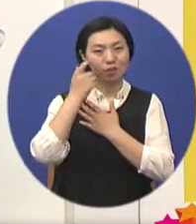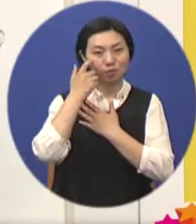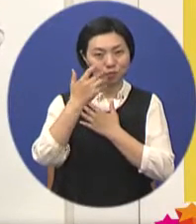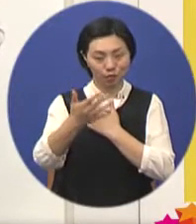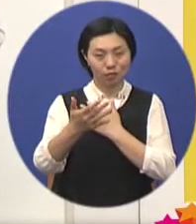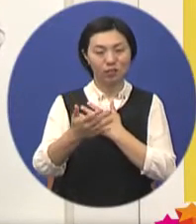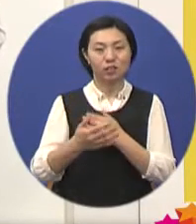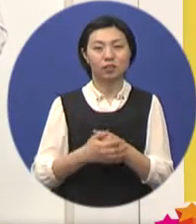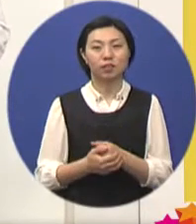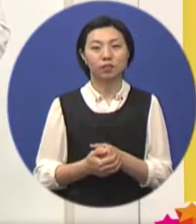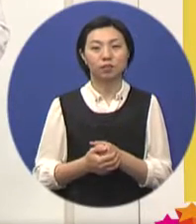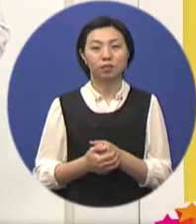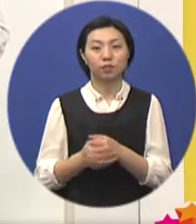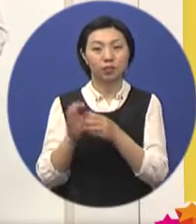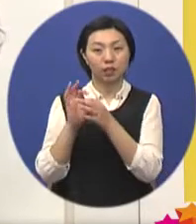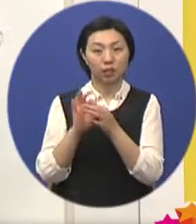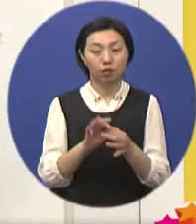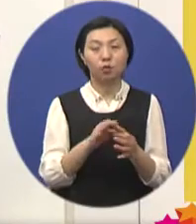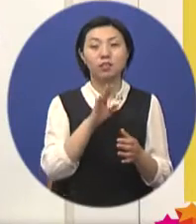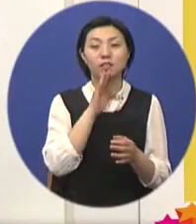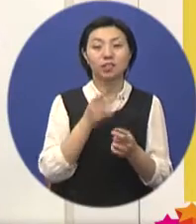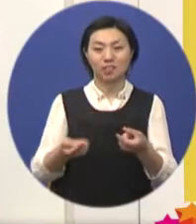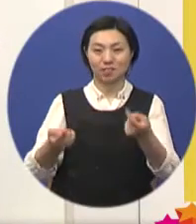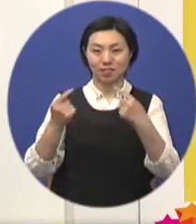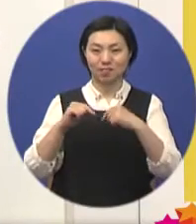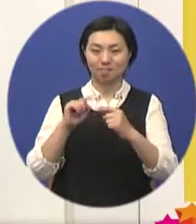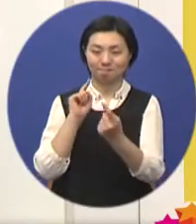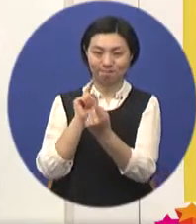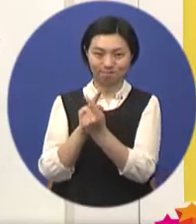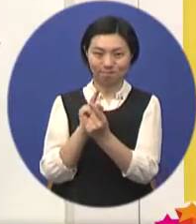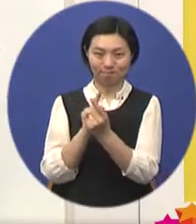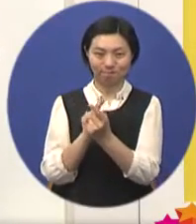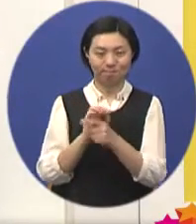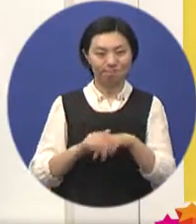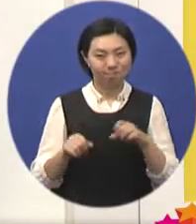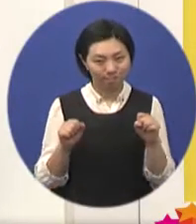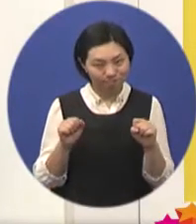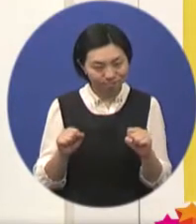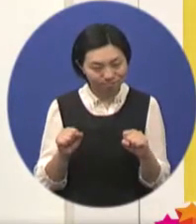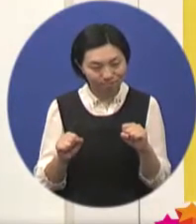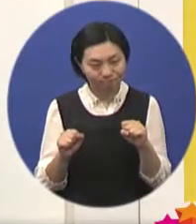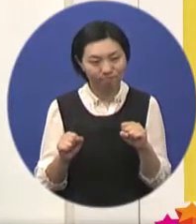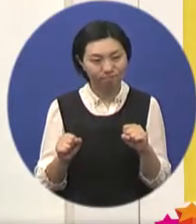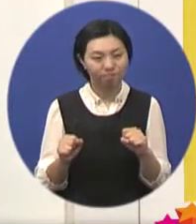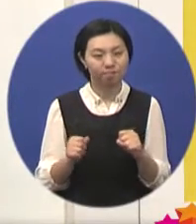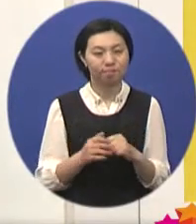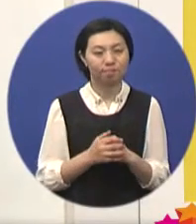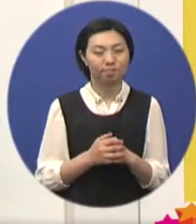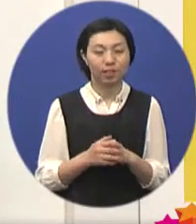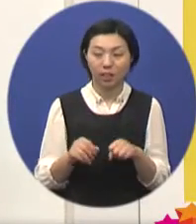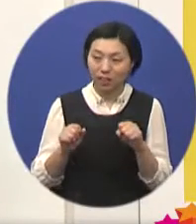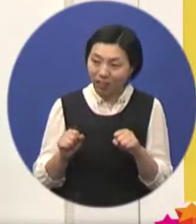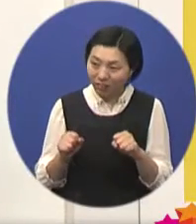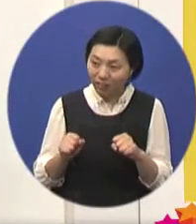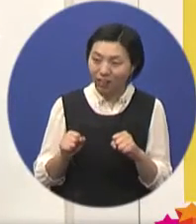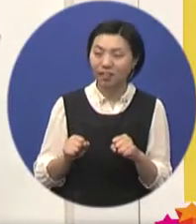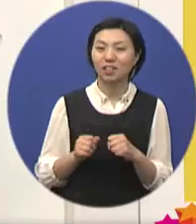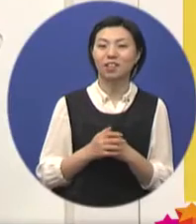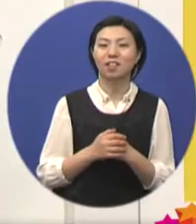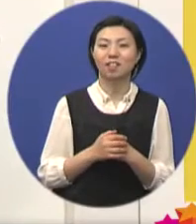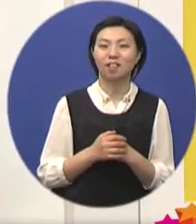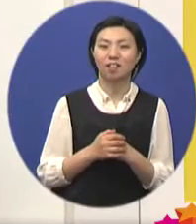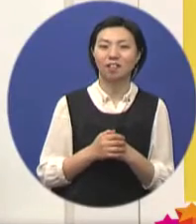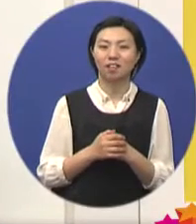네. 자. 자, 계속해서 즉석 참여자 또 만나보겠습니다. 네. 안녕하세요. 어서 오세요. 안녕하세요, 여정님.